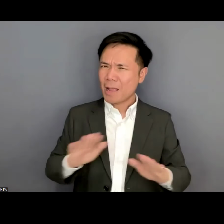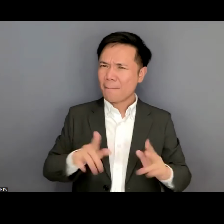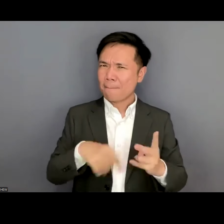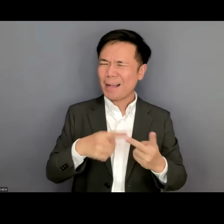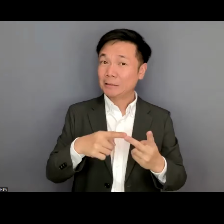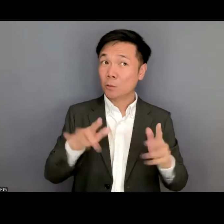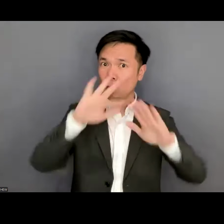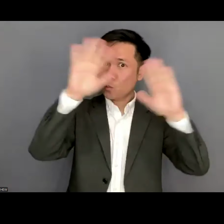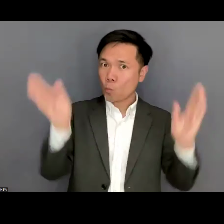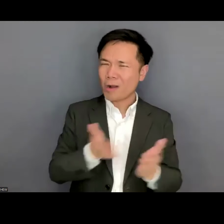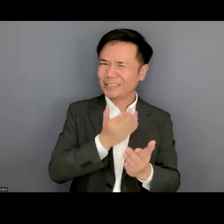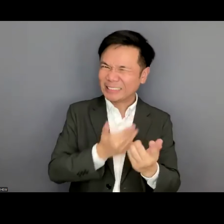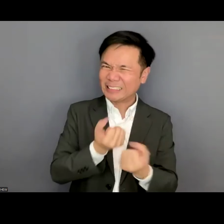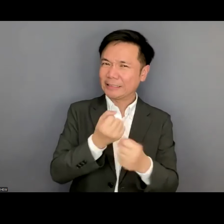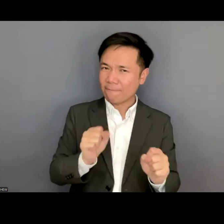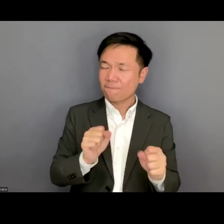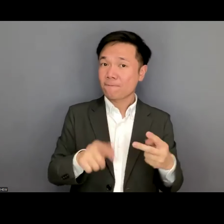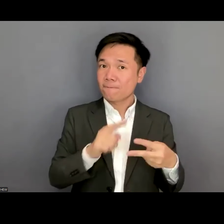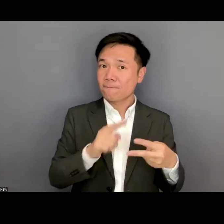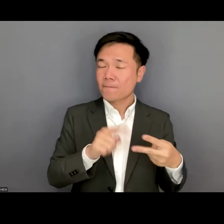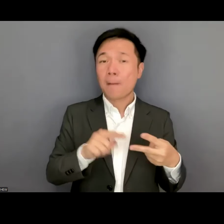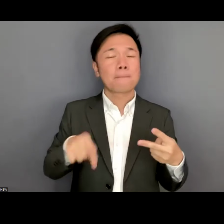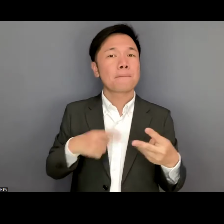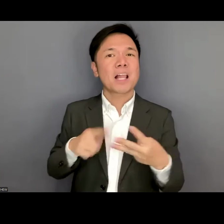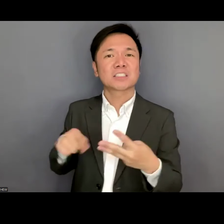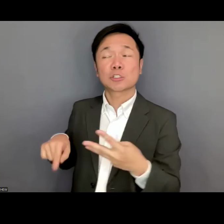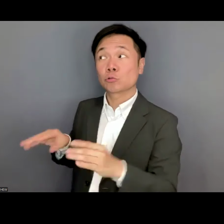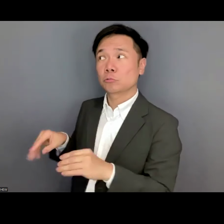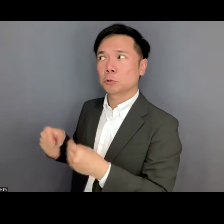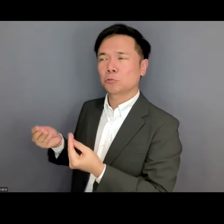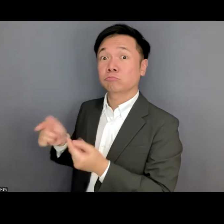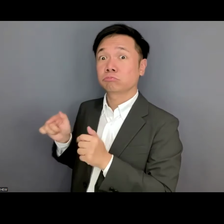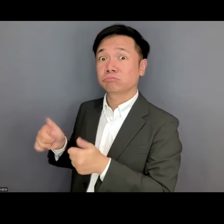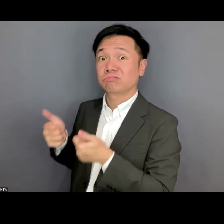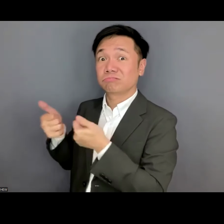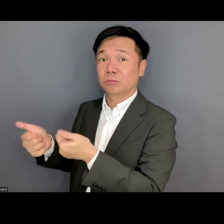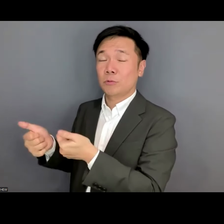cinq, people and formation the de la future gouvernance mondiale. Dans generations chacun and il y the a maintenant des actions et des global governance.